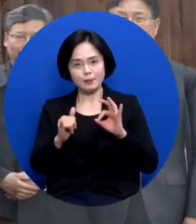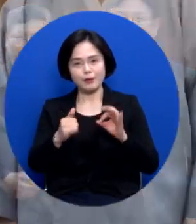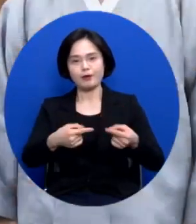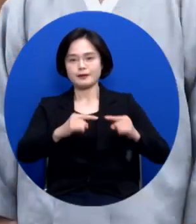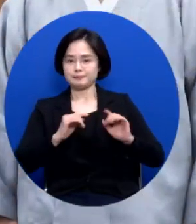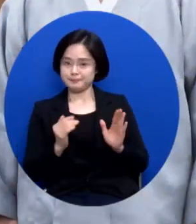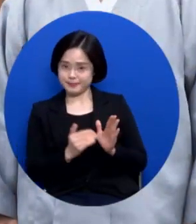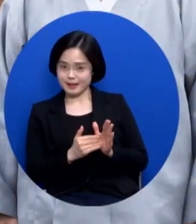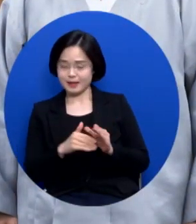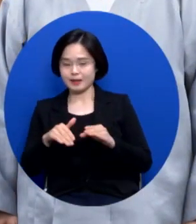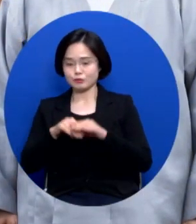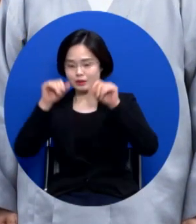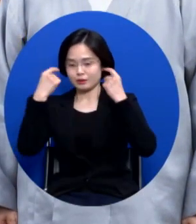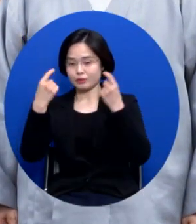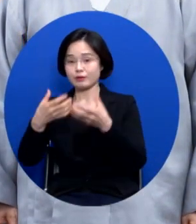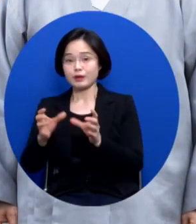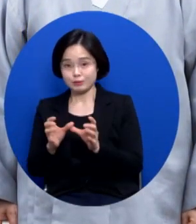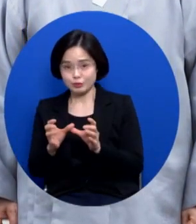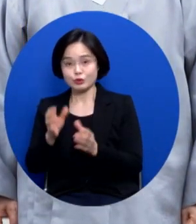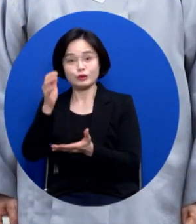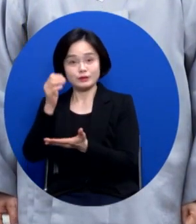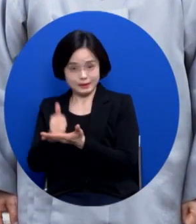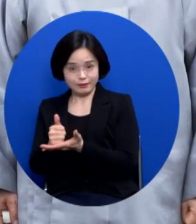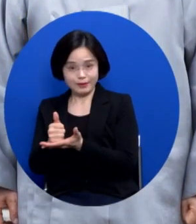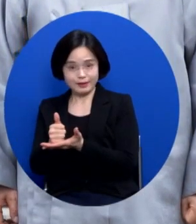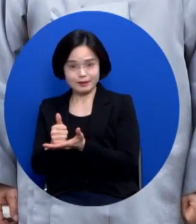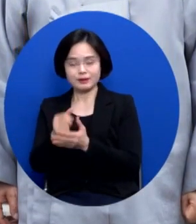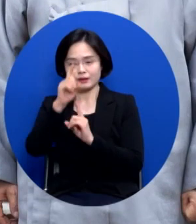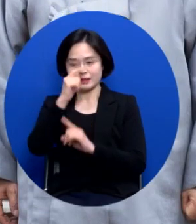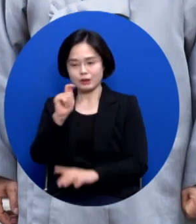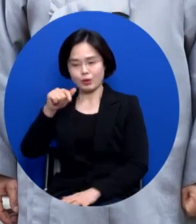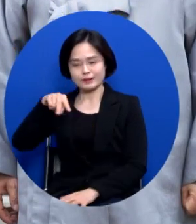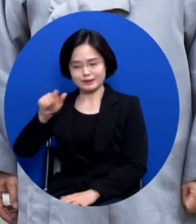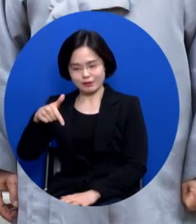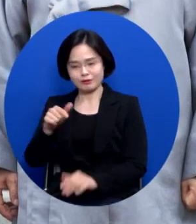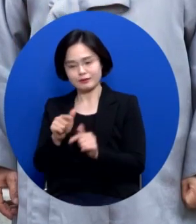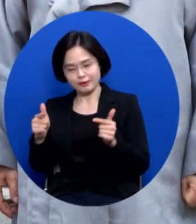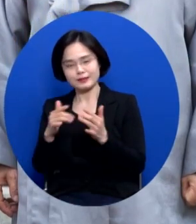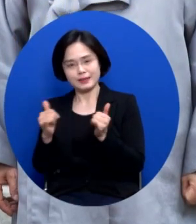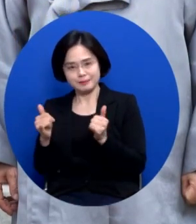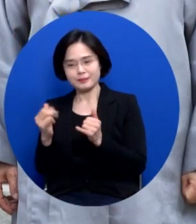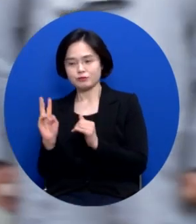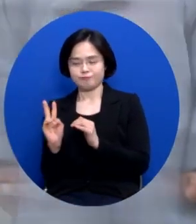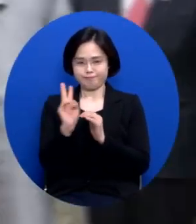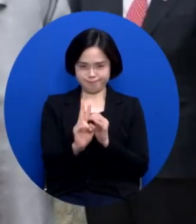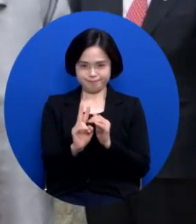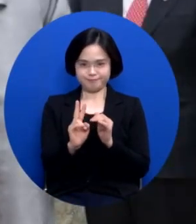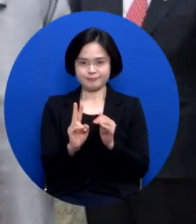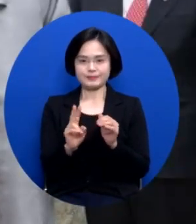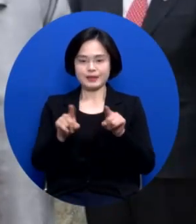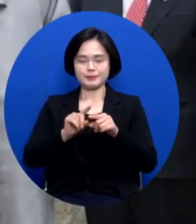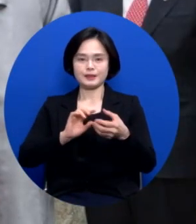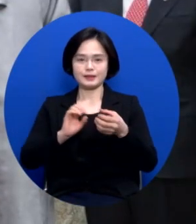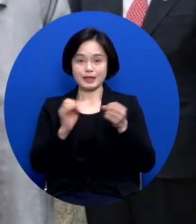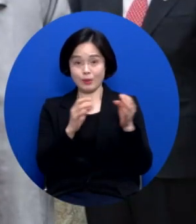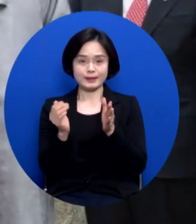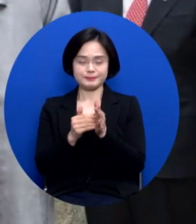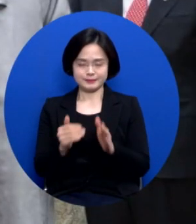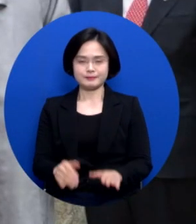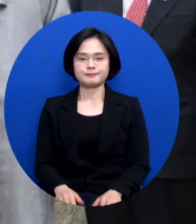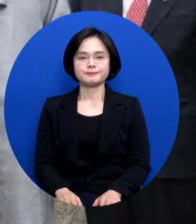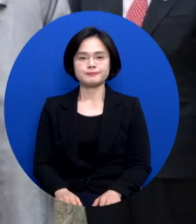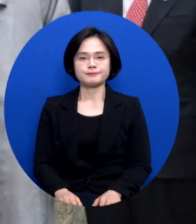참석했으며 문화체육관광부 유인촌 장관, 이관섭 비서실장 등이 배석했습니다. CTS 뉴스